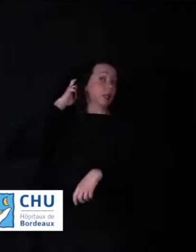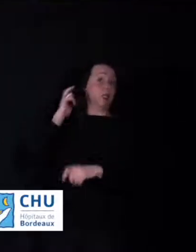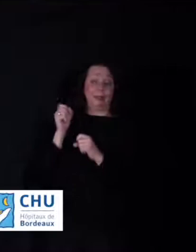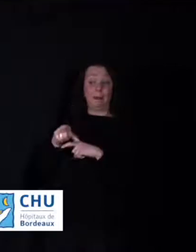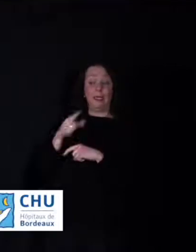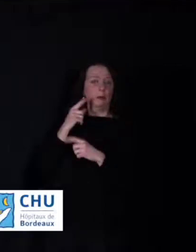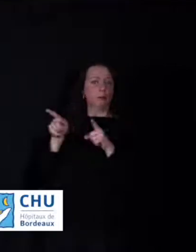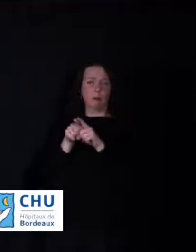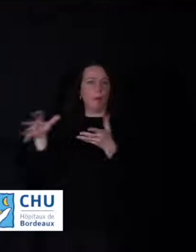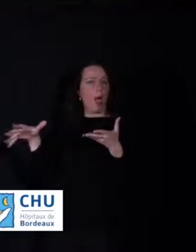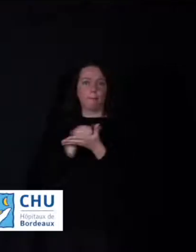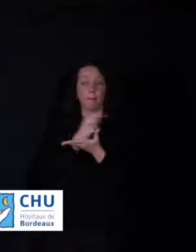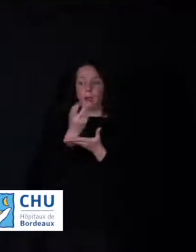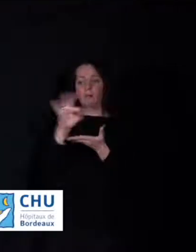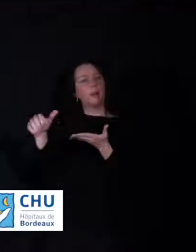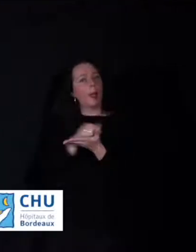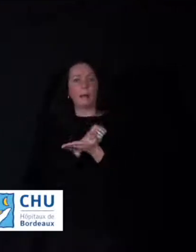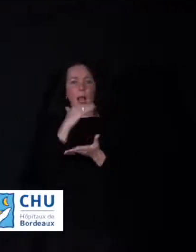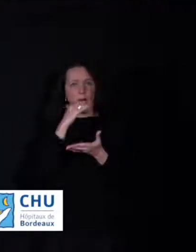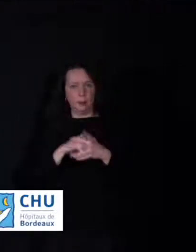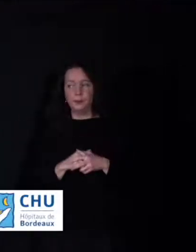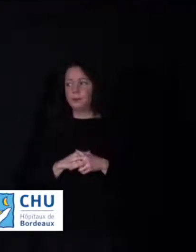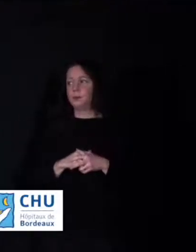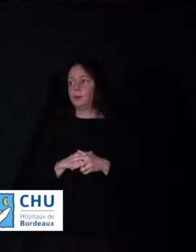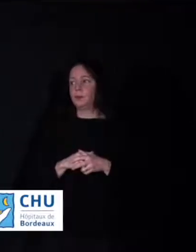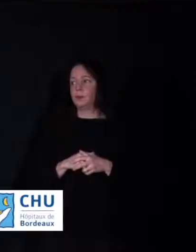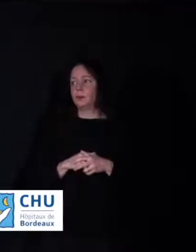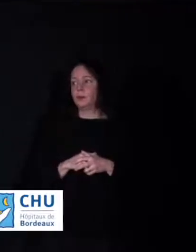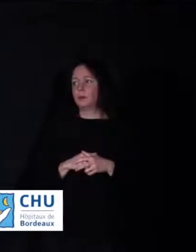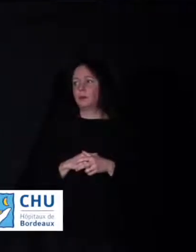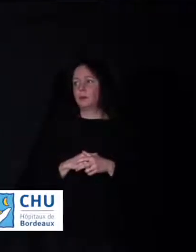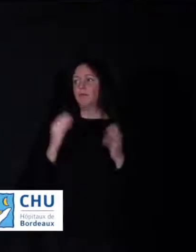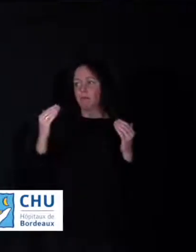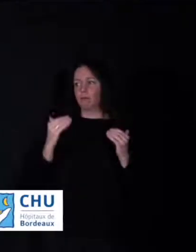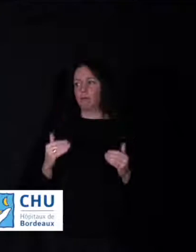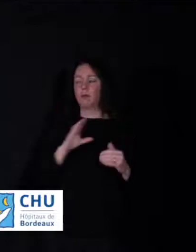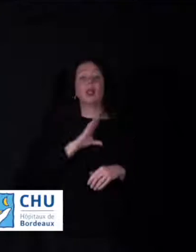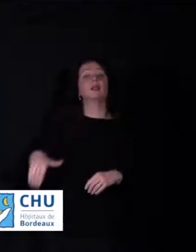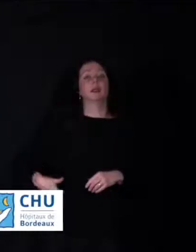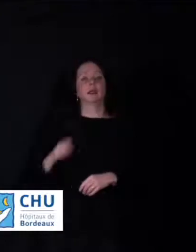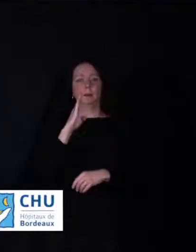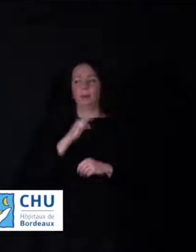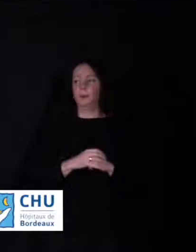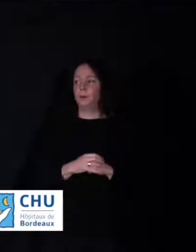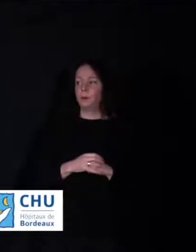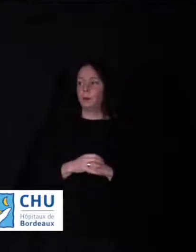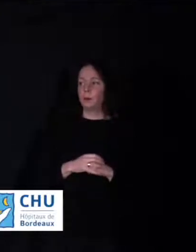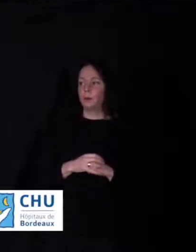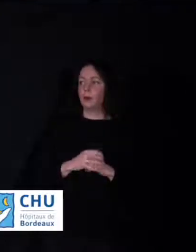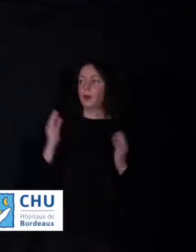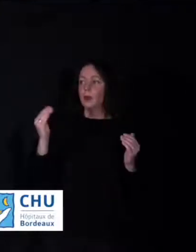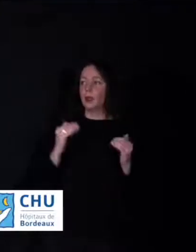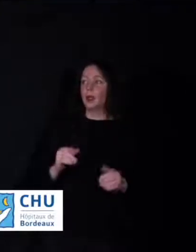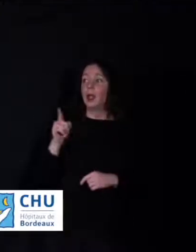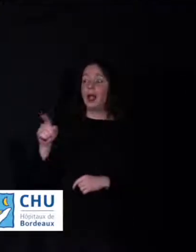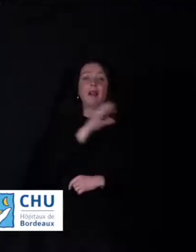a quasiment disparu en France. Et enfin, l'hépatite B. Et là, on retrouve donc notre fameux vaccin